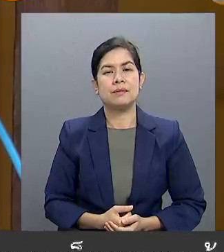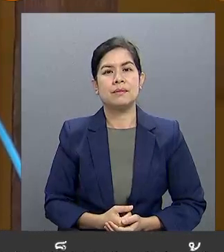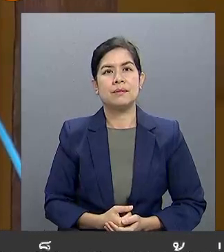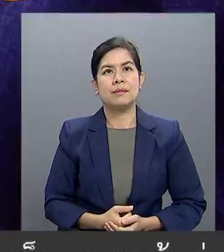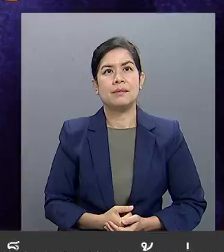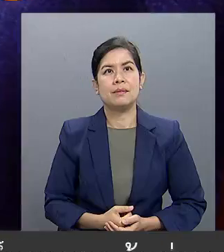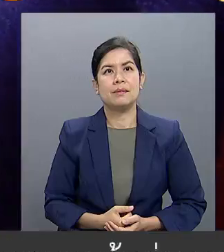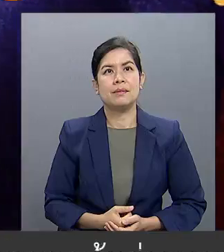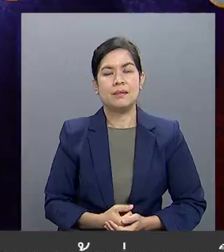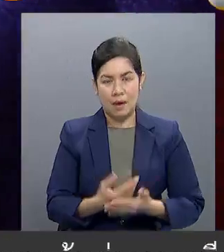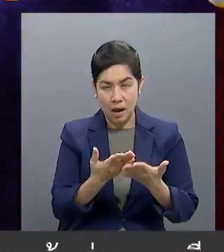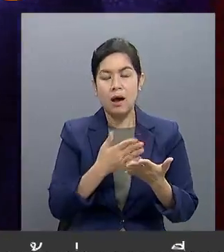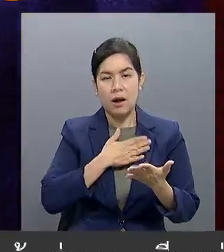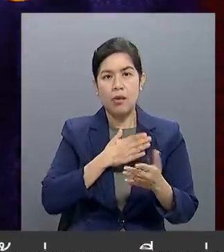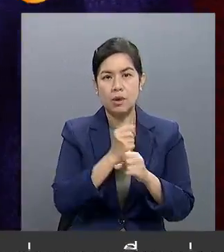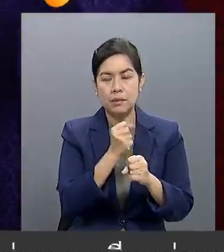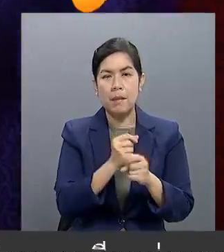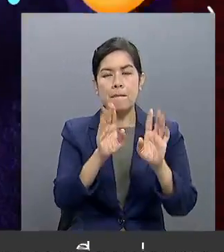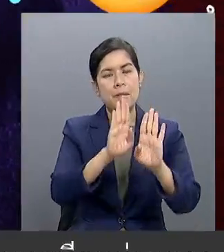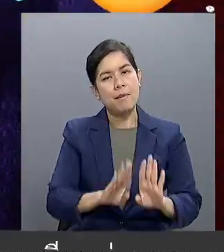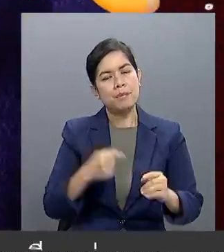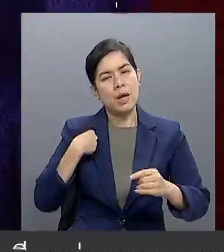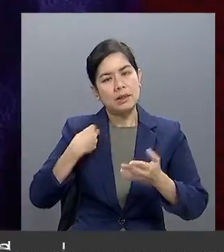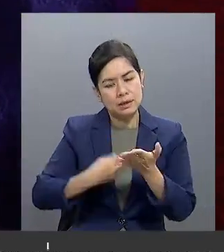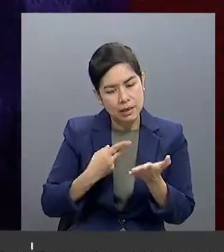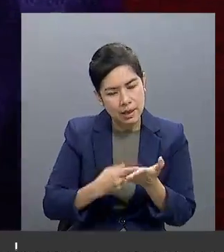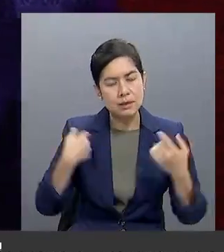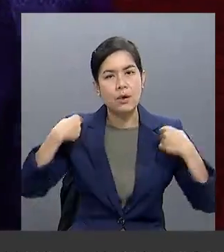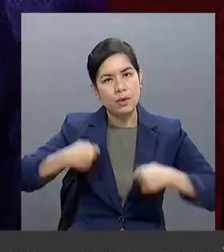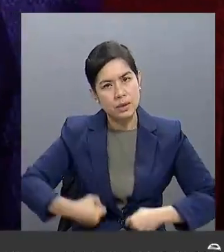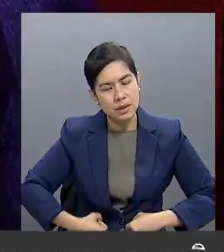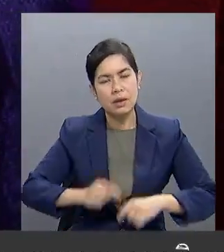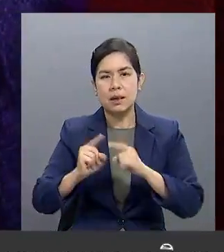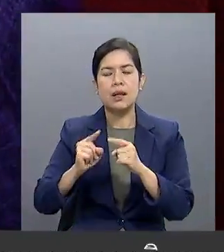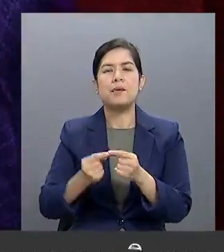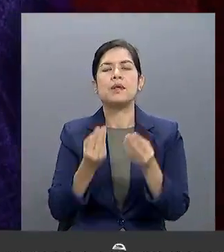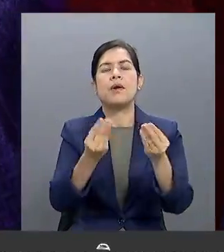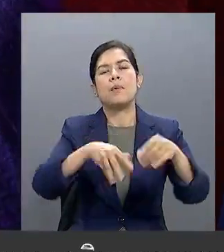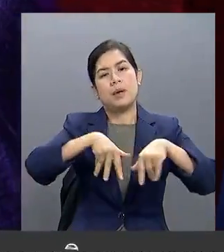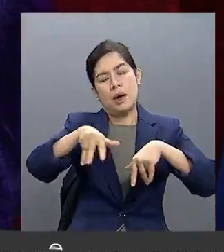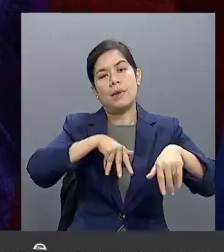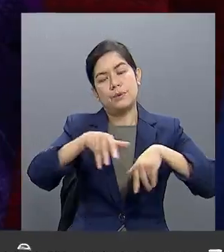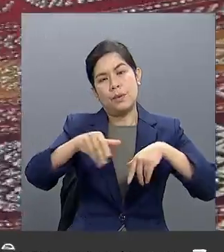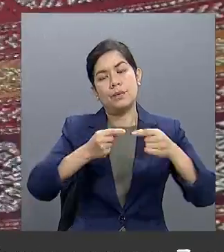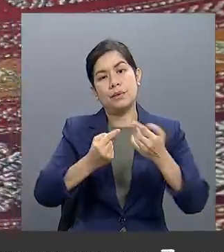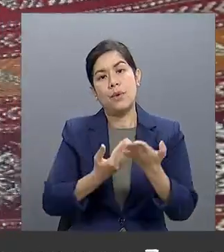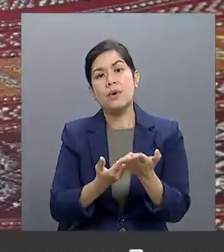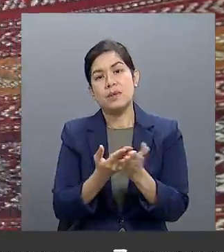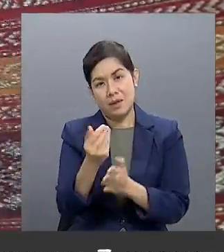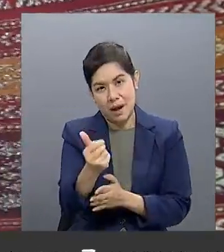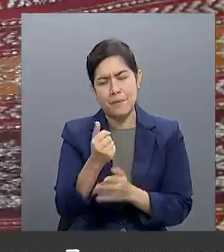ทั่วไปนุ่งได้ป้ายยกตั้งแต่สมัยก่อนมันจะมีของข้ามหากษัตริย์ของข้าบ